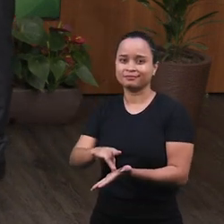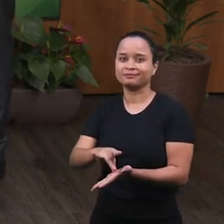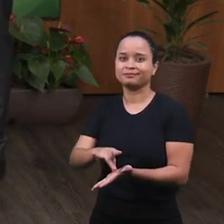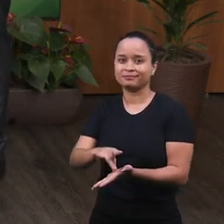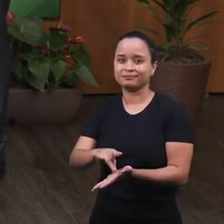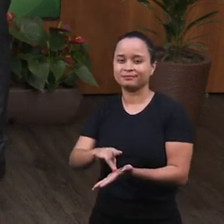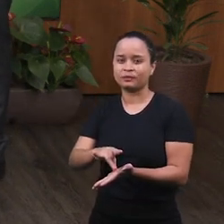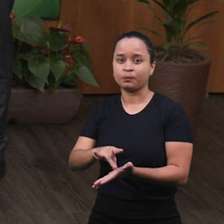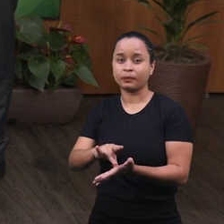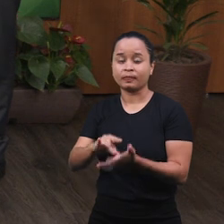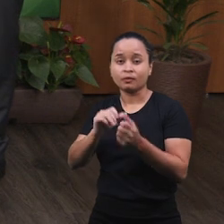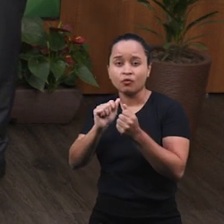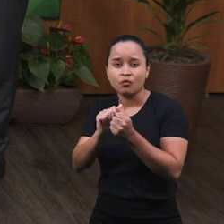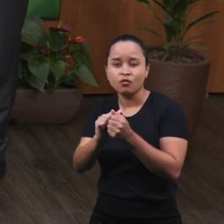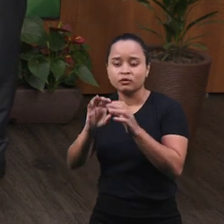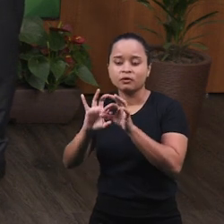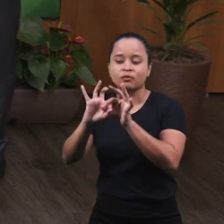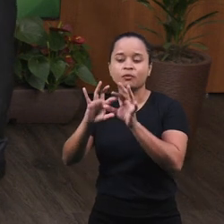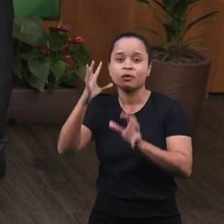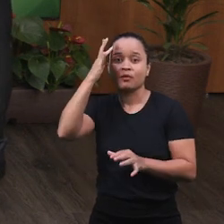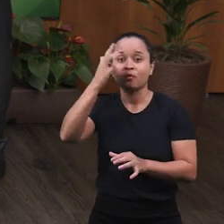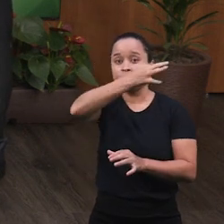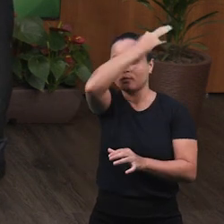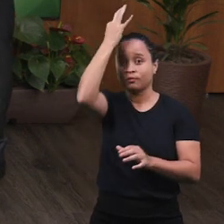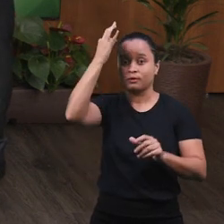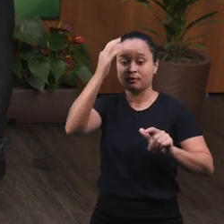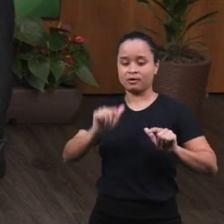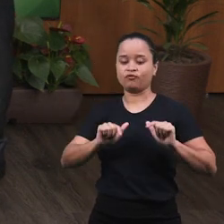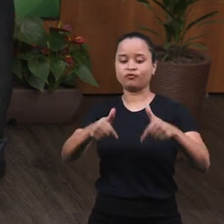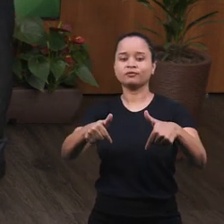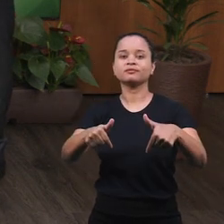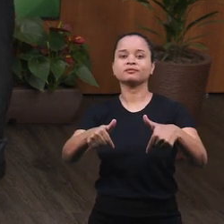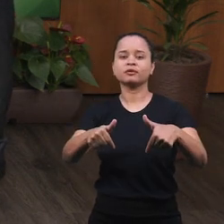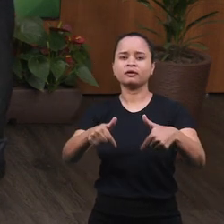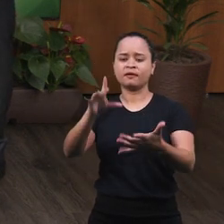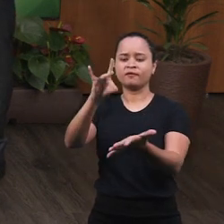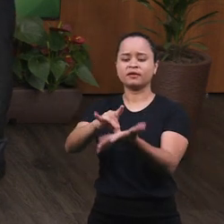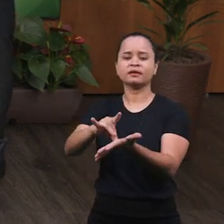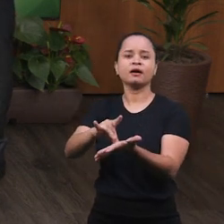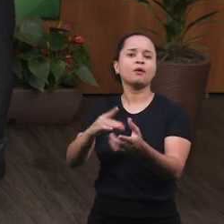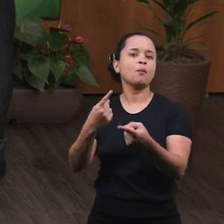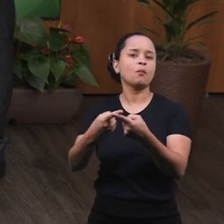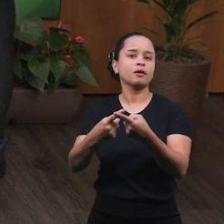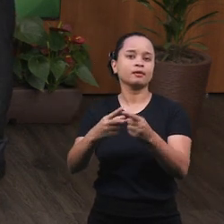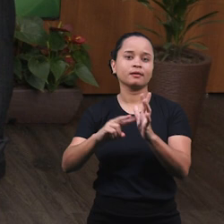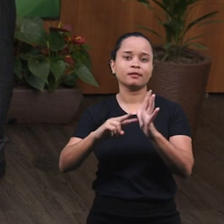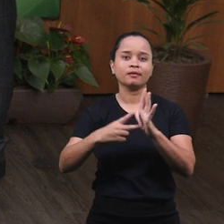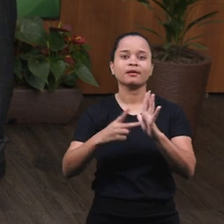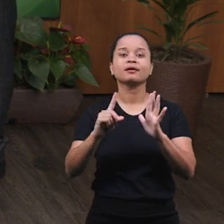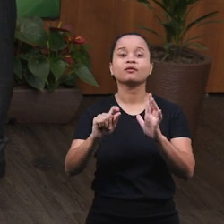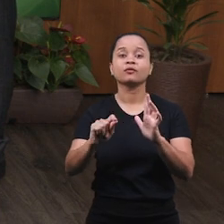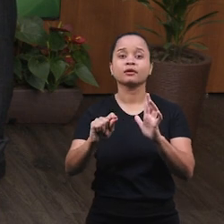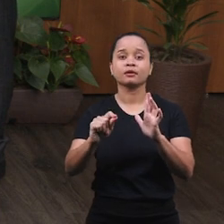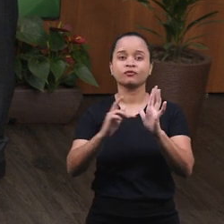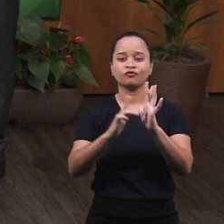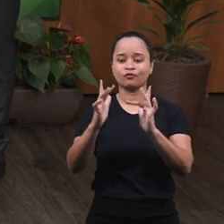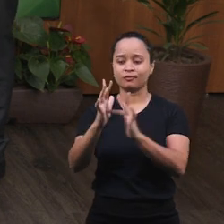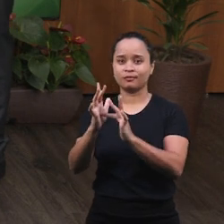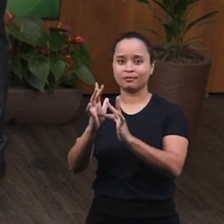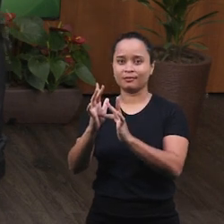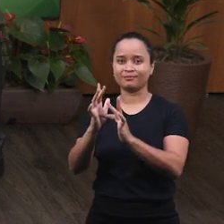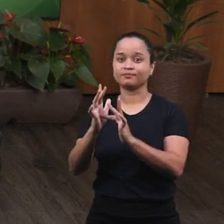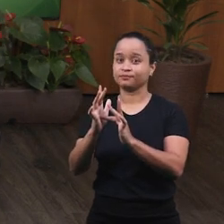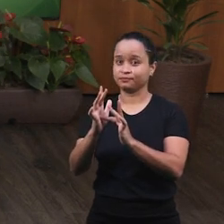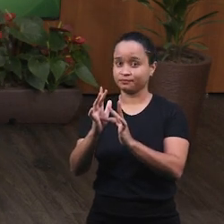En esprit, ce n'est pas l'opération du Saint-Esprit. Et en vérité, en Jésus, parce que Jésus est la